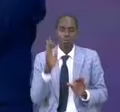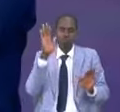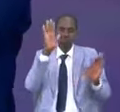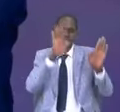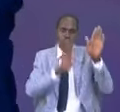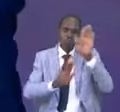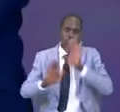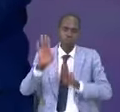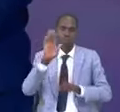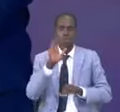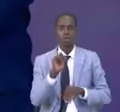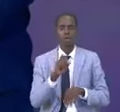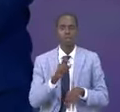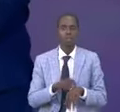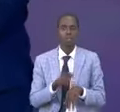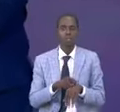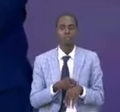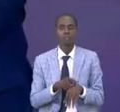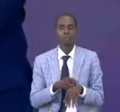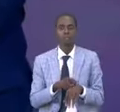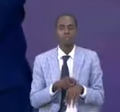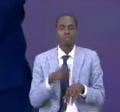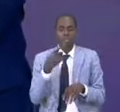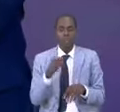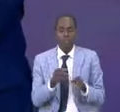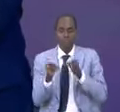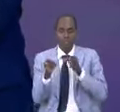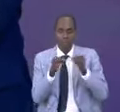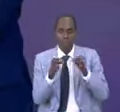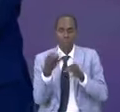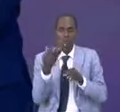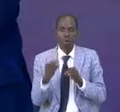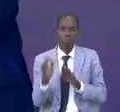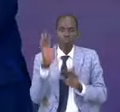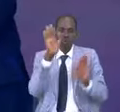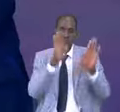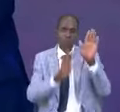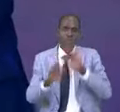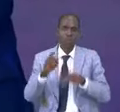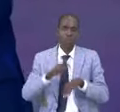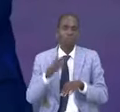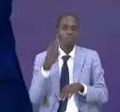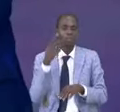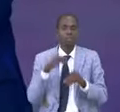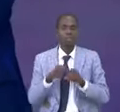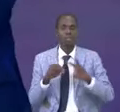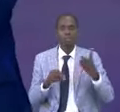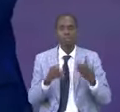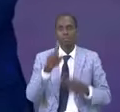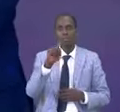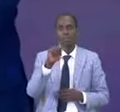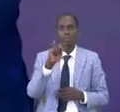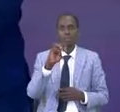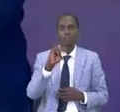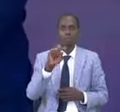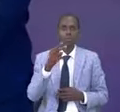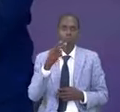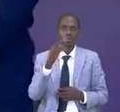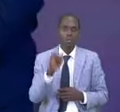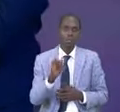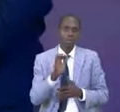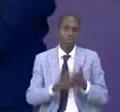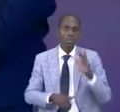périodes de troubles la description des périodes difficiles deux Timothée 3 verset 1er